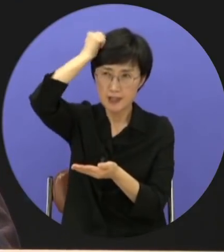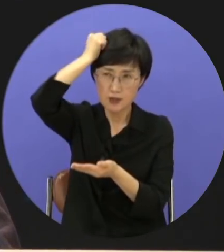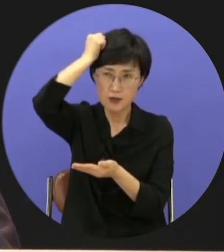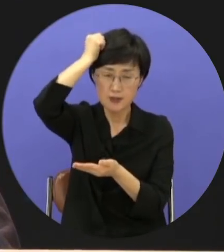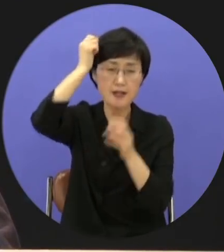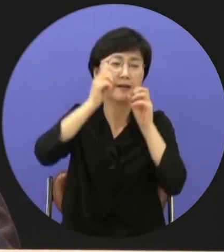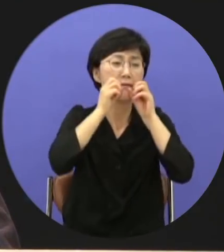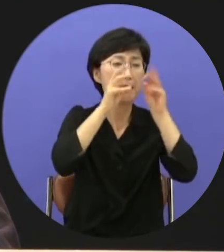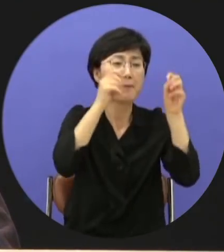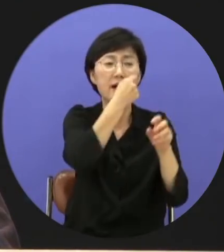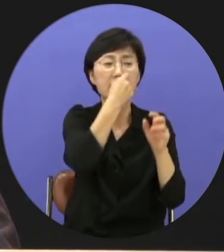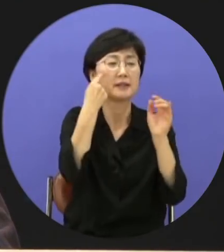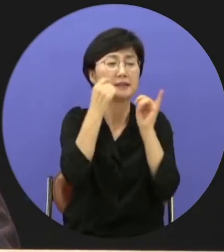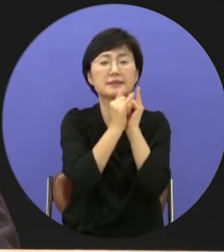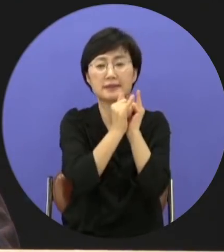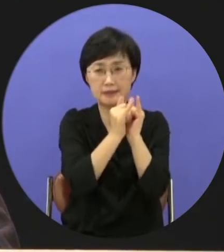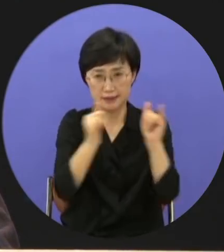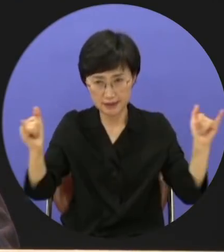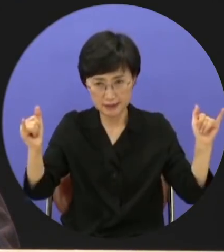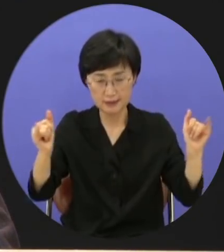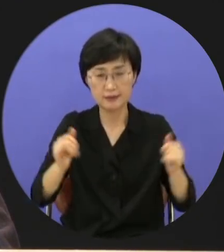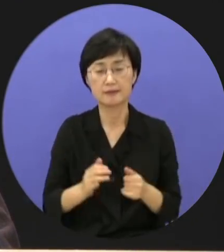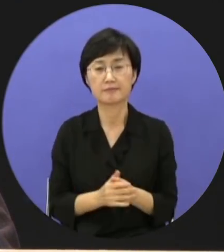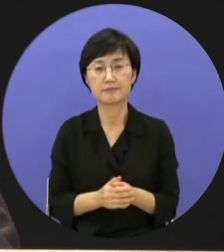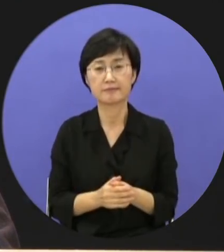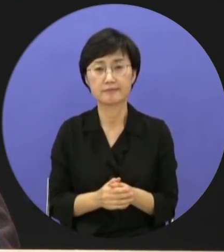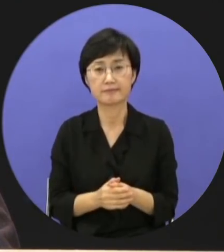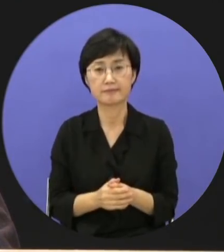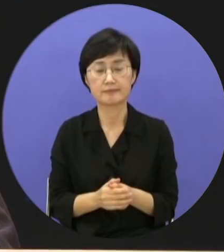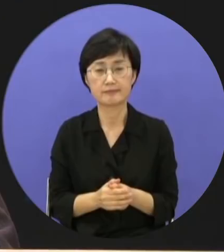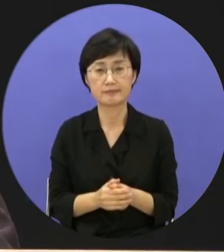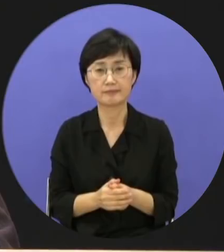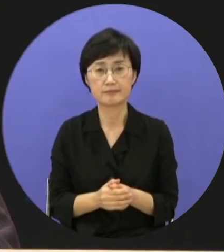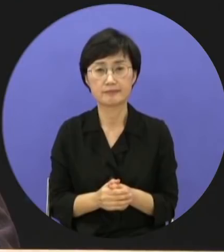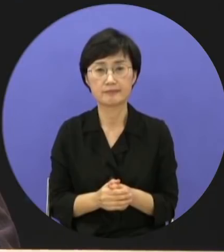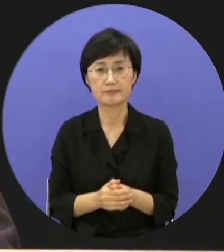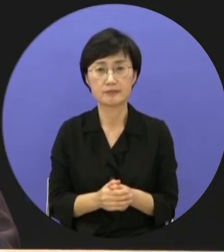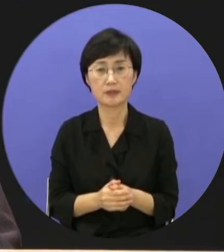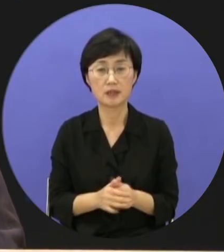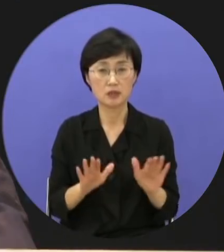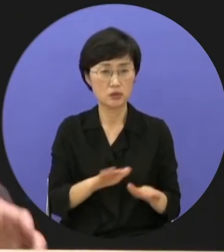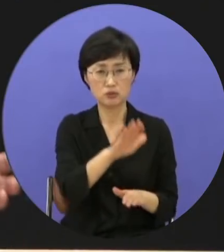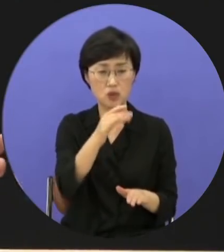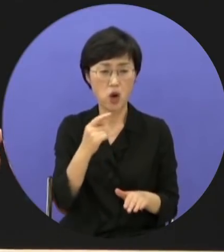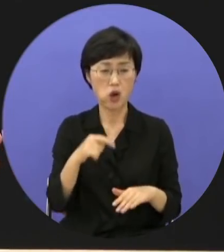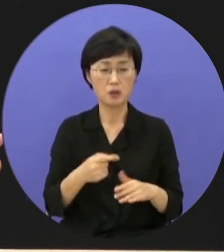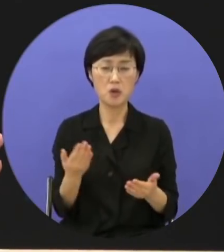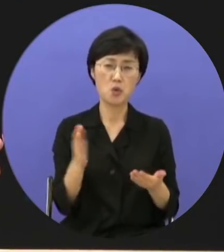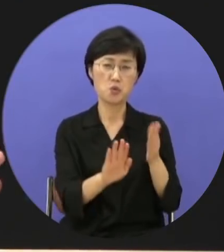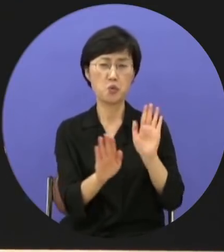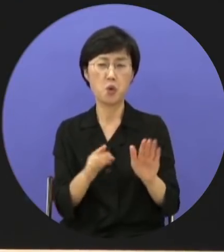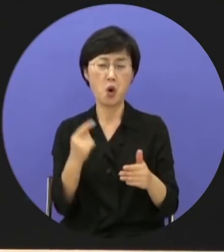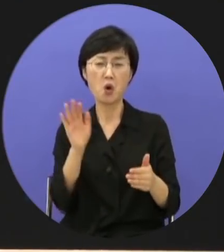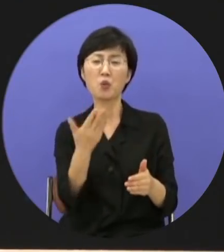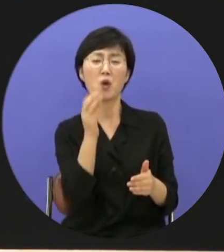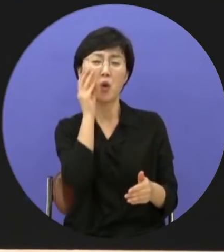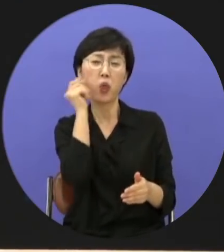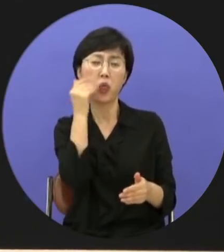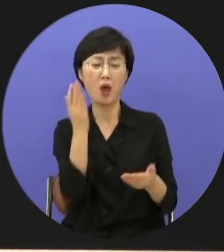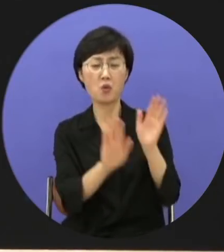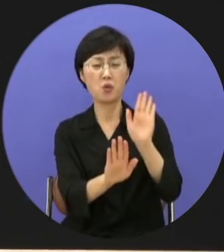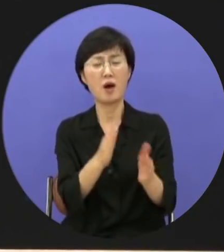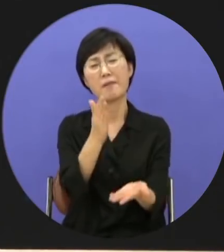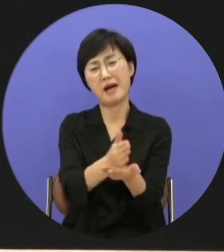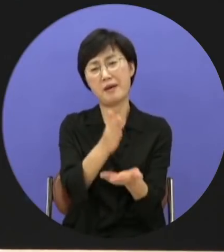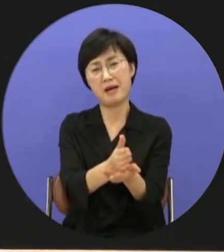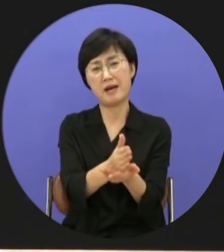the Christ, and Jesus Christ is the one and only true Savior. 제가 거짓말하면 안 돼요. 아닌 거지 자꾸 거짓말하면. 솔직히